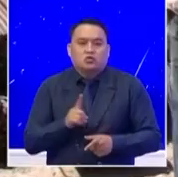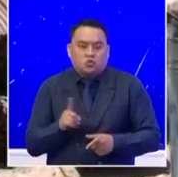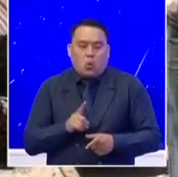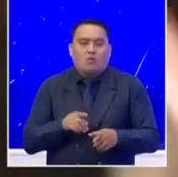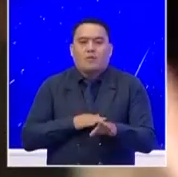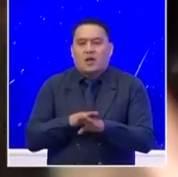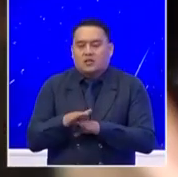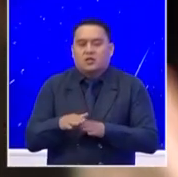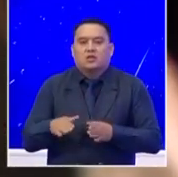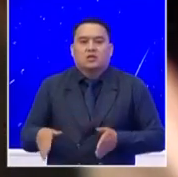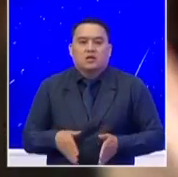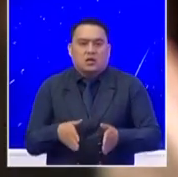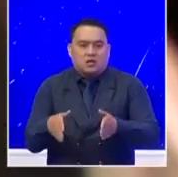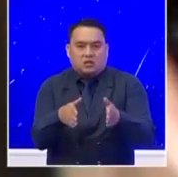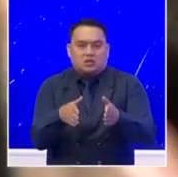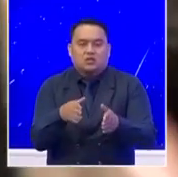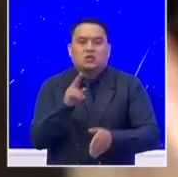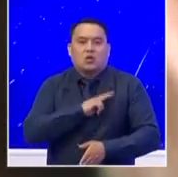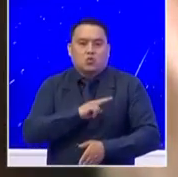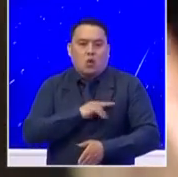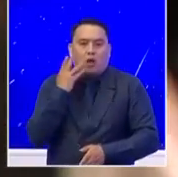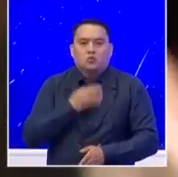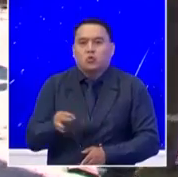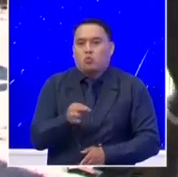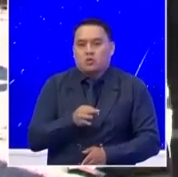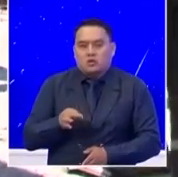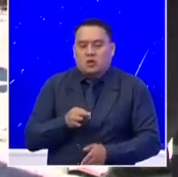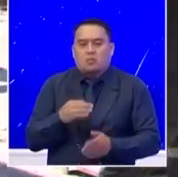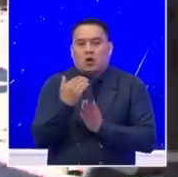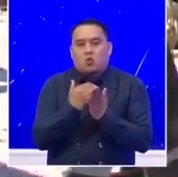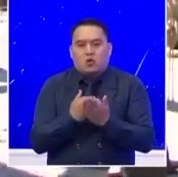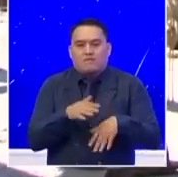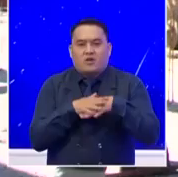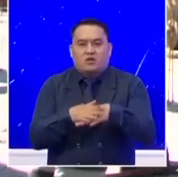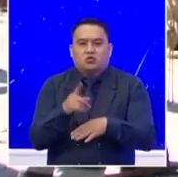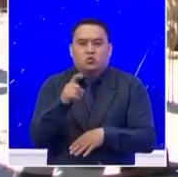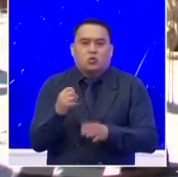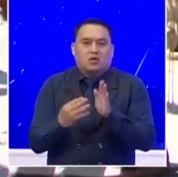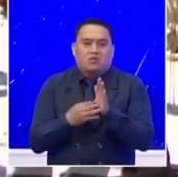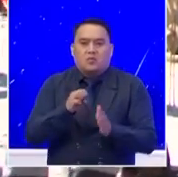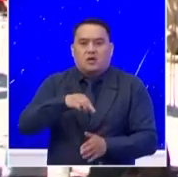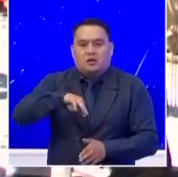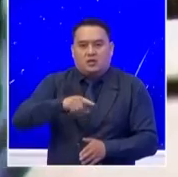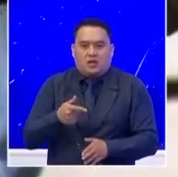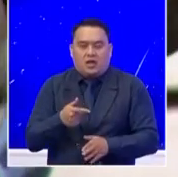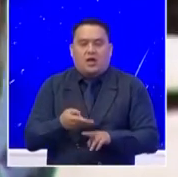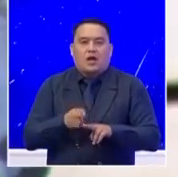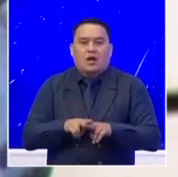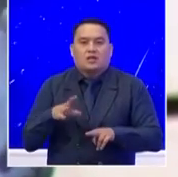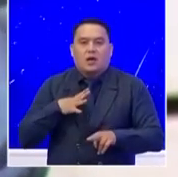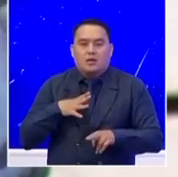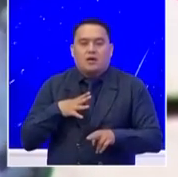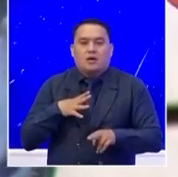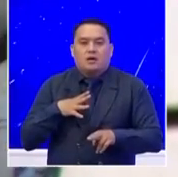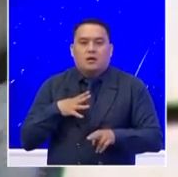темпах реализации дорожной карты занятости. Алматинской области на программу выделено 109 миллиардов 200 миллионов тенге. Это по